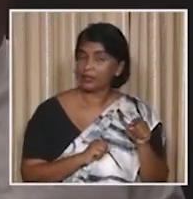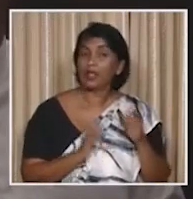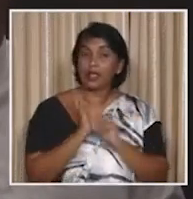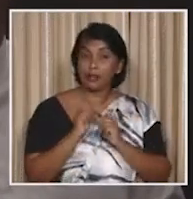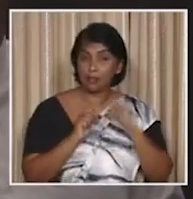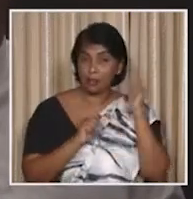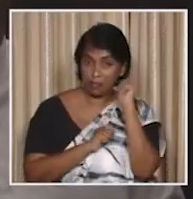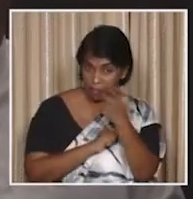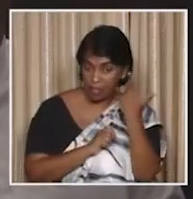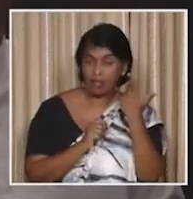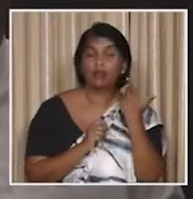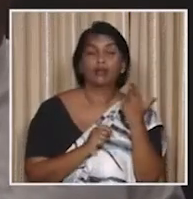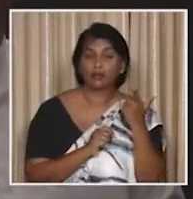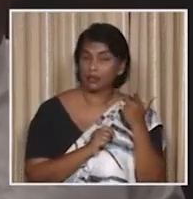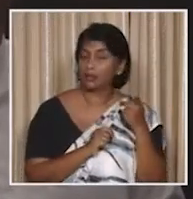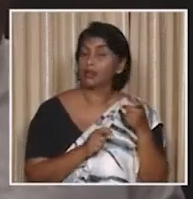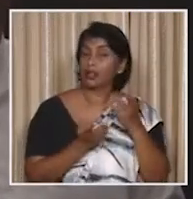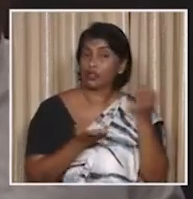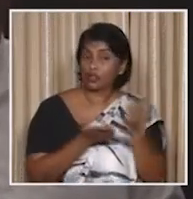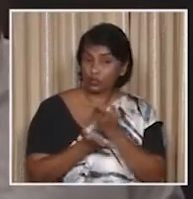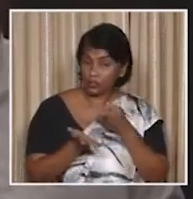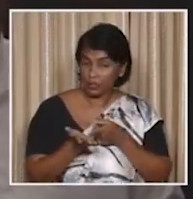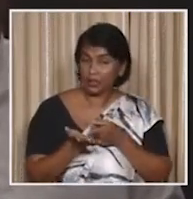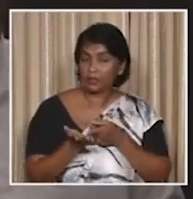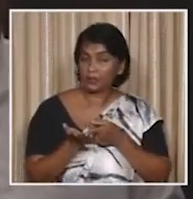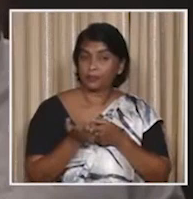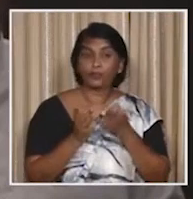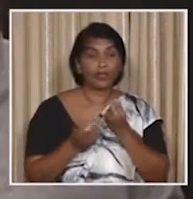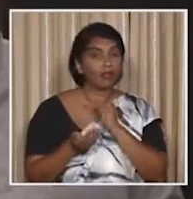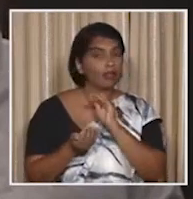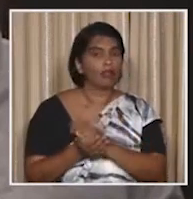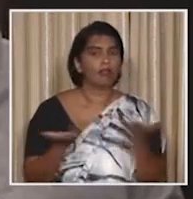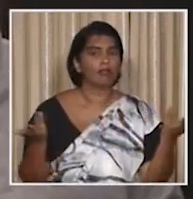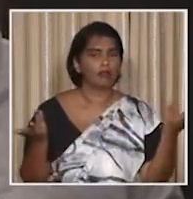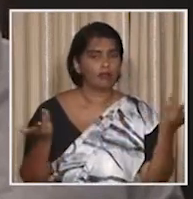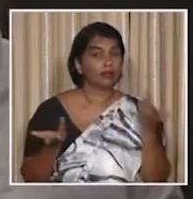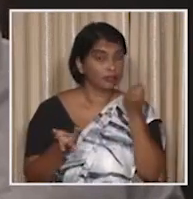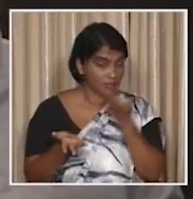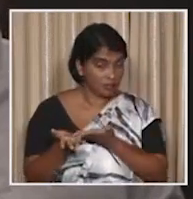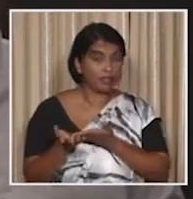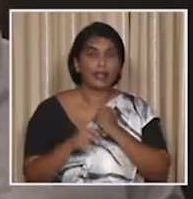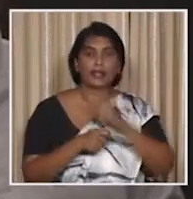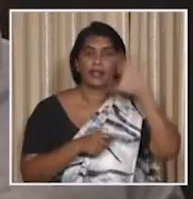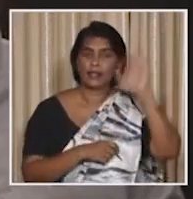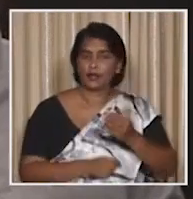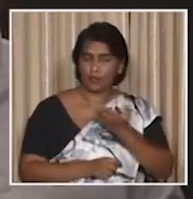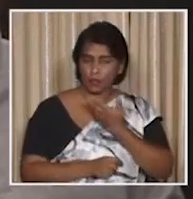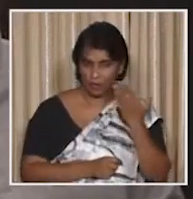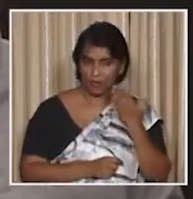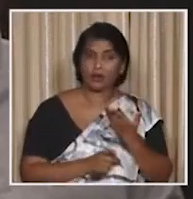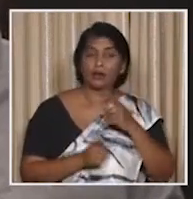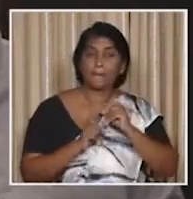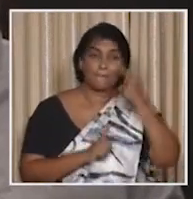ණය නොගෙවා හැරීම නිසා අතිරික්ත වූ සල්ලියක් තිබිලා නැහැ. තිවුරු නම් ගෑස් ටික ගේන්න එපයි